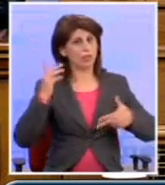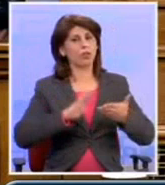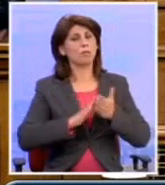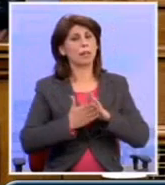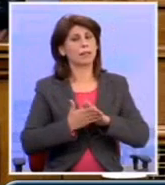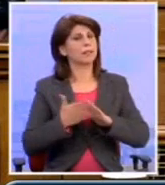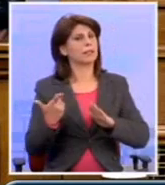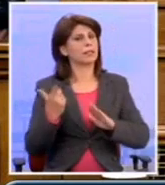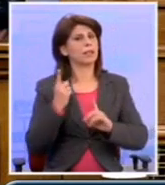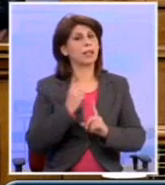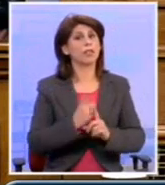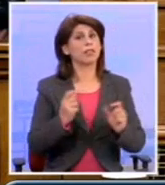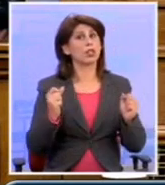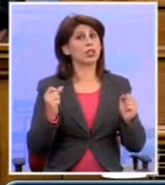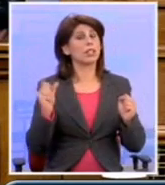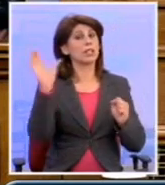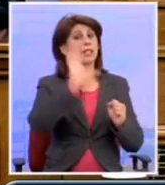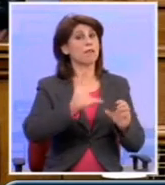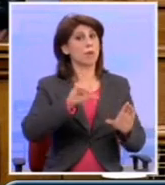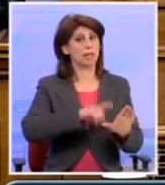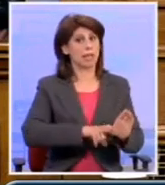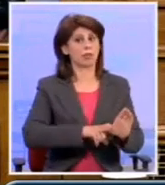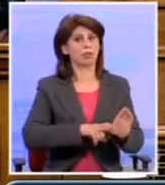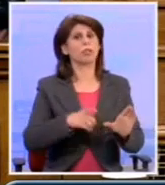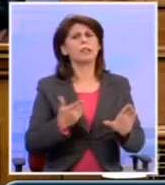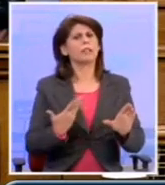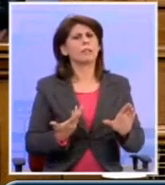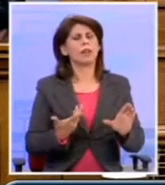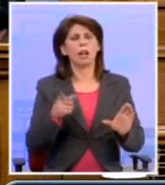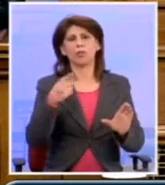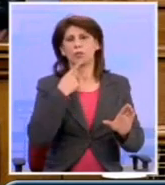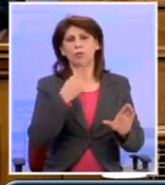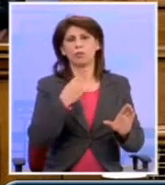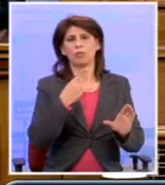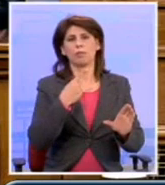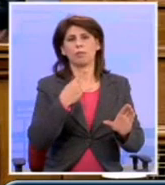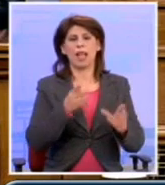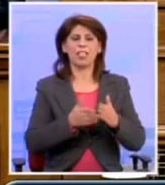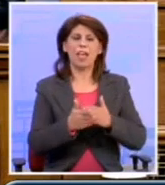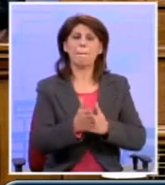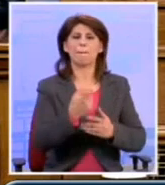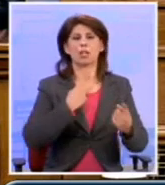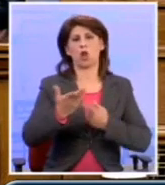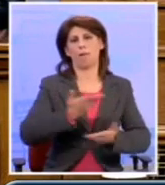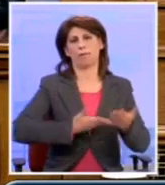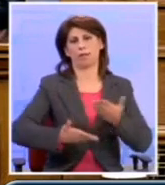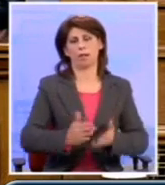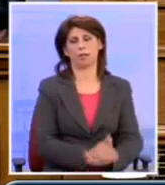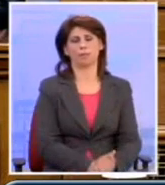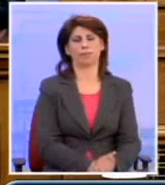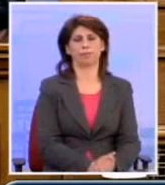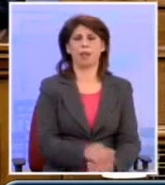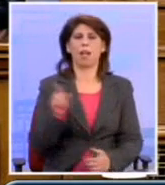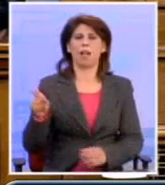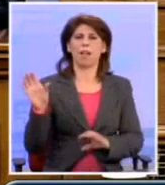πρακτική, ιδιαίτερα ζωντανή στην Ευρωπαϊκή Ένωση, να υπάρχουν οι λεγόμενοι διαμεσολαβητές. Αυτές